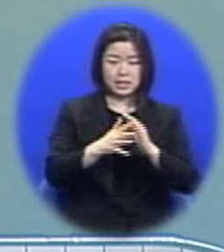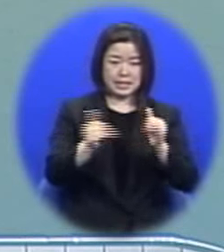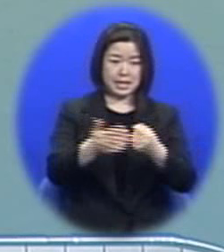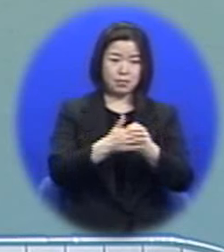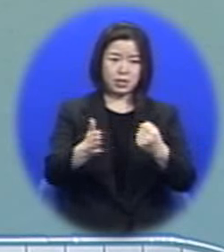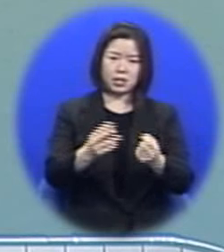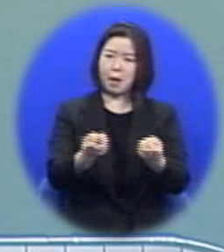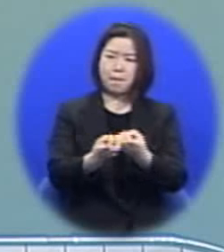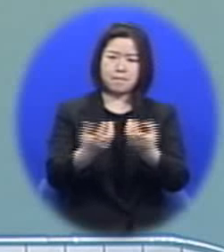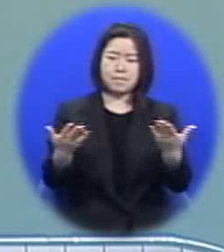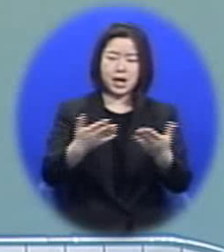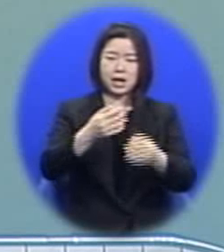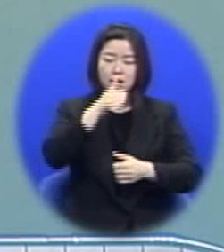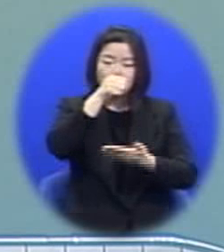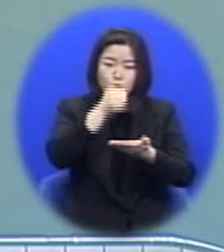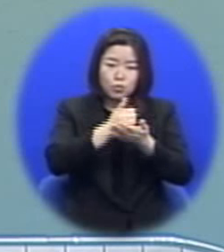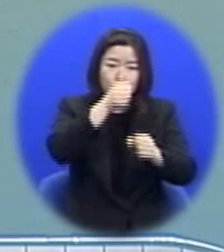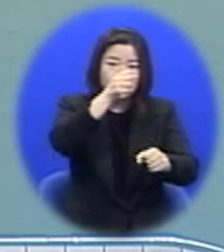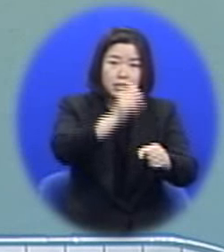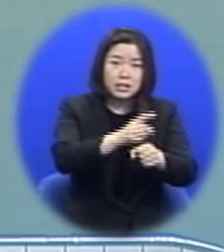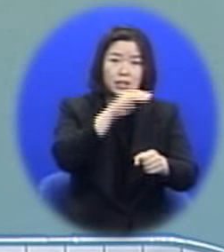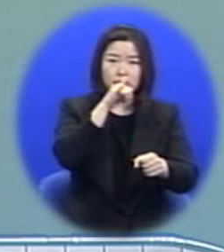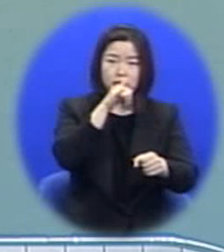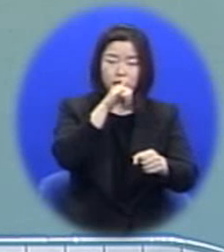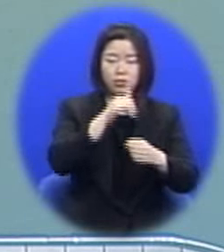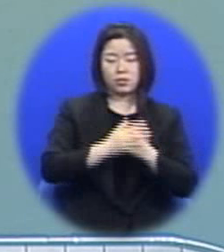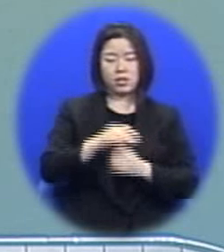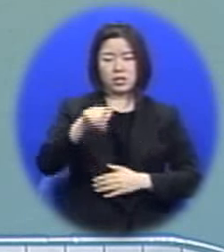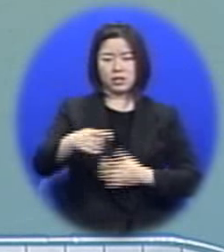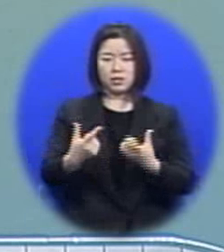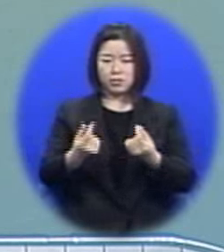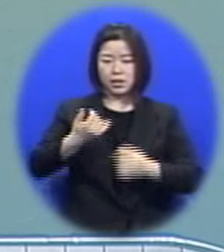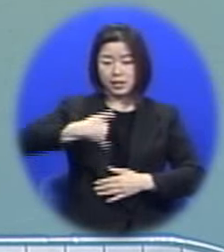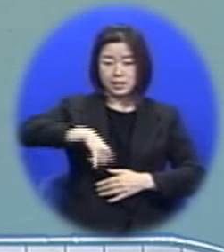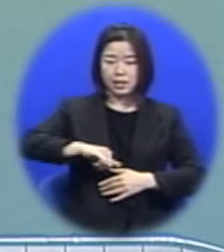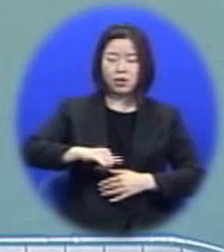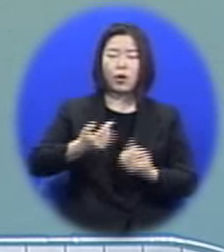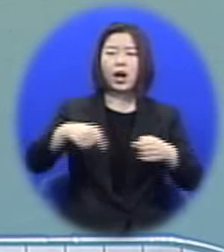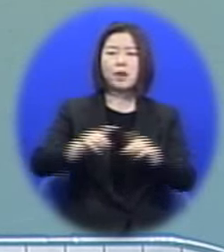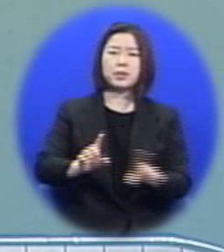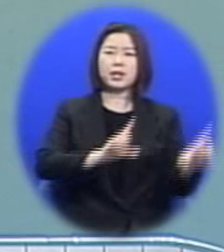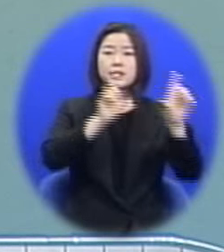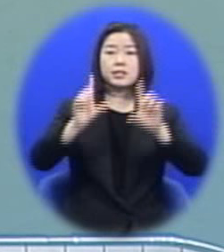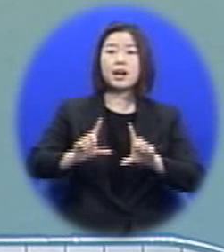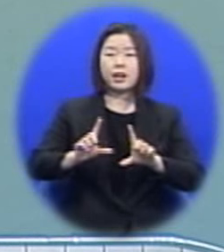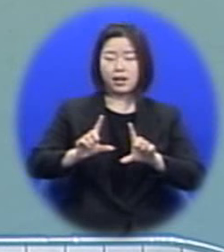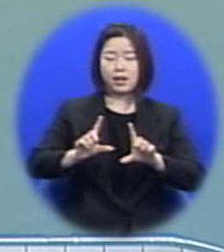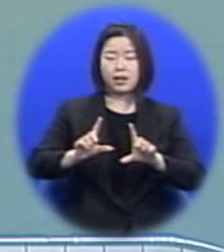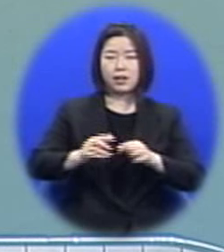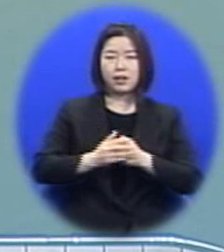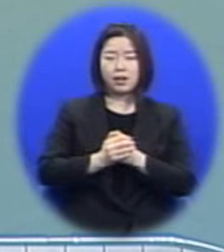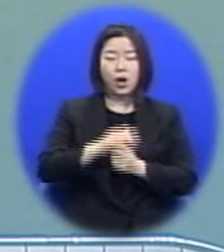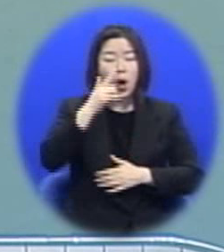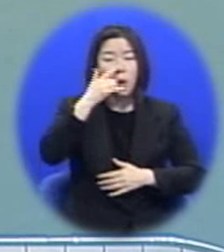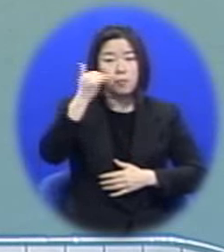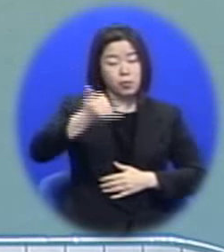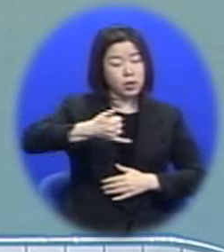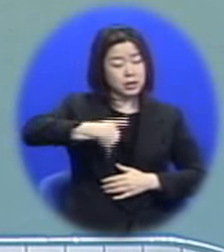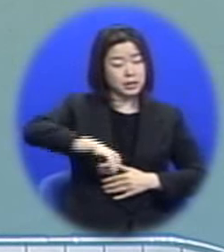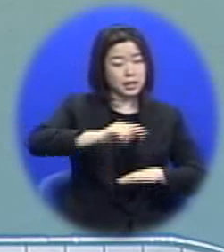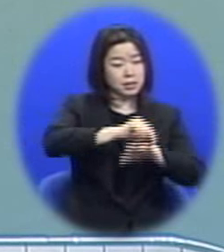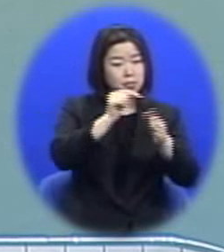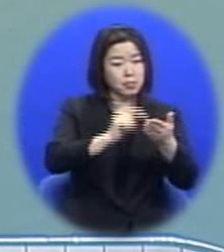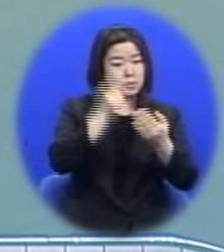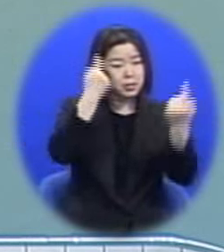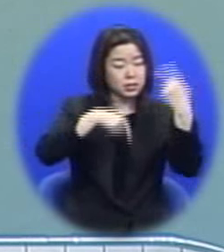때문에 어쩔 수 없이 죄성이 있는 거예요. 그렇게 자녀들과 살았던 거예요. 부모는 자녀들의 마음에 상처